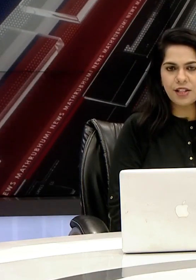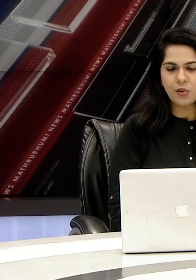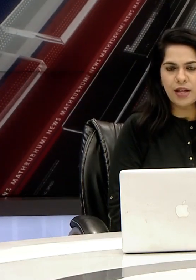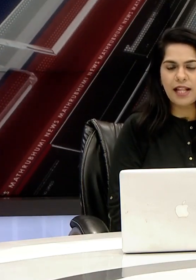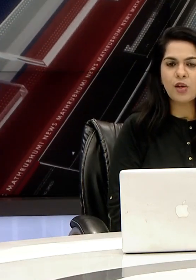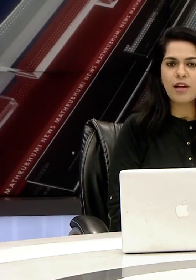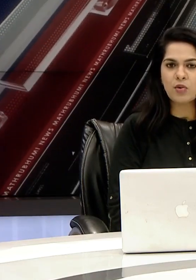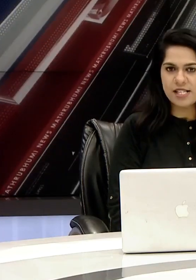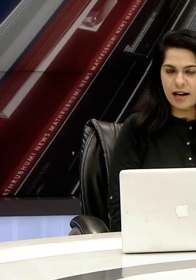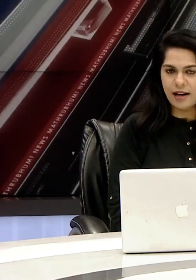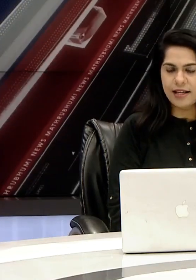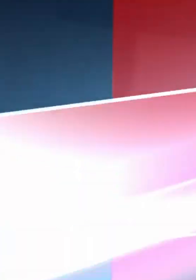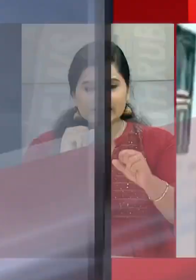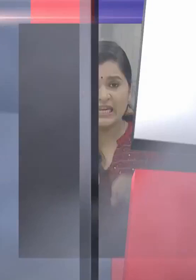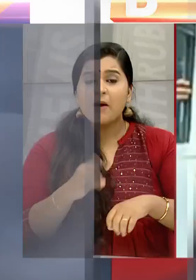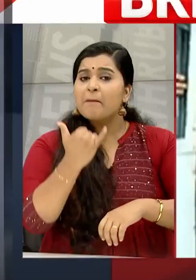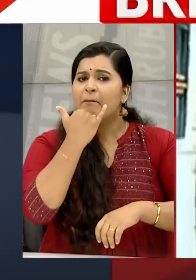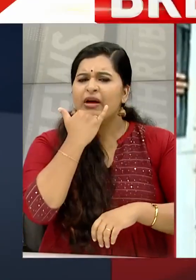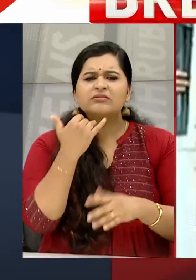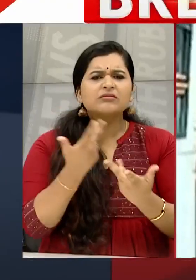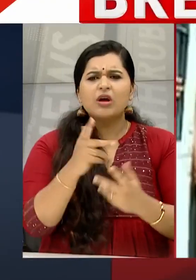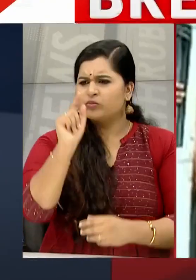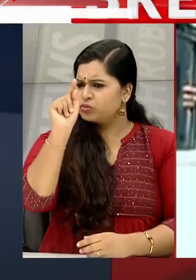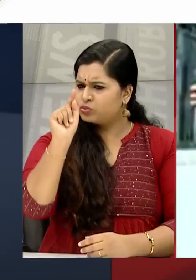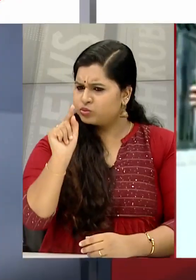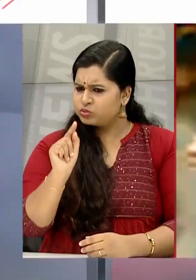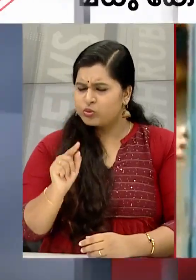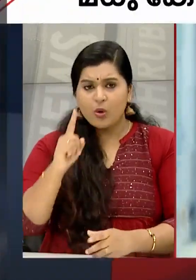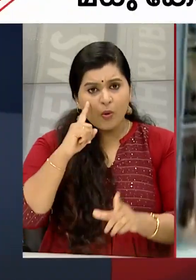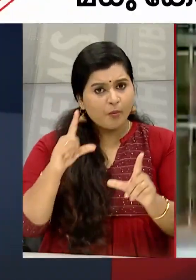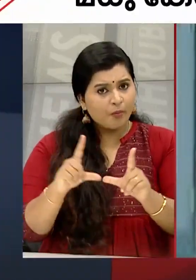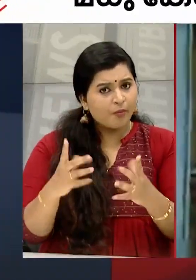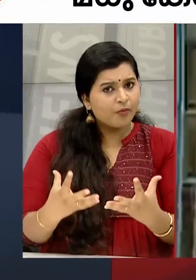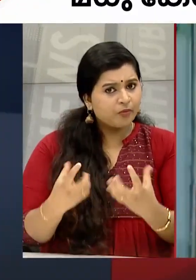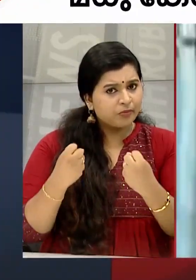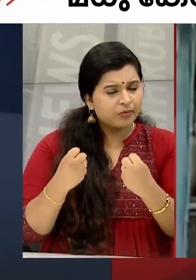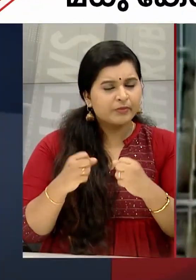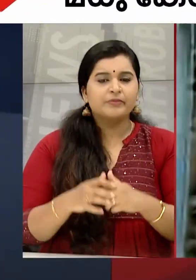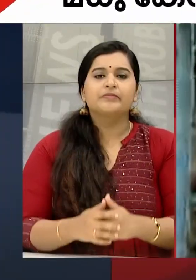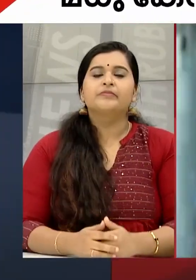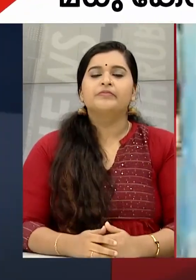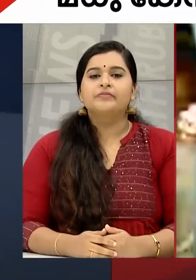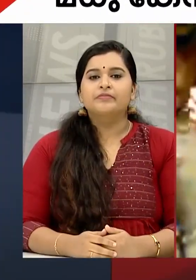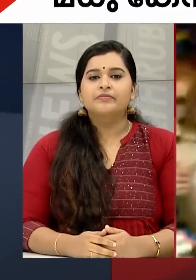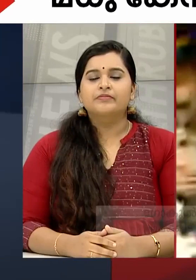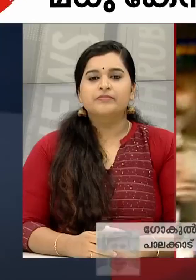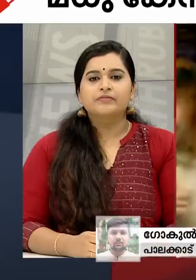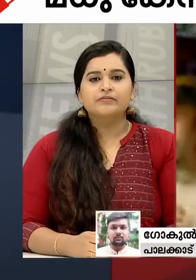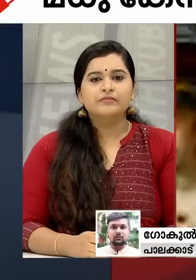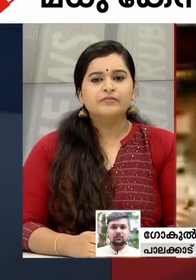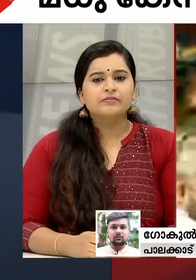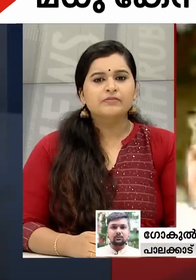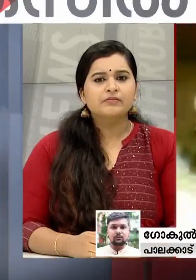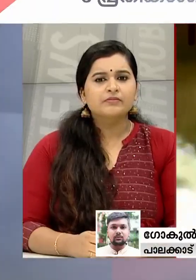കുറ്റക്കാരാണെന്ന് കണ്ടെത്തിയിട്ടുണ്ട്, എന്തൊക്കെ കുറ്റങ്ങളാണ് ഇന്ന് കോടതിയിൽ തെളിഞ്ഞത്? അതായത് കോടതി പ്രധാനമായും കണ്ടെത്തിയത് കൊല്ലണം എന്ന